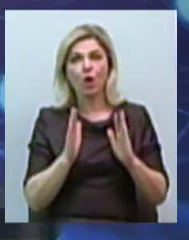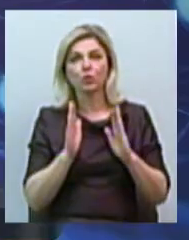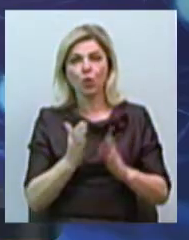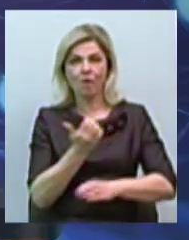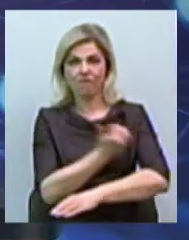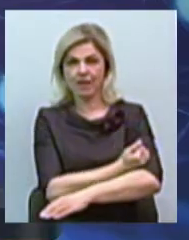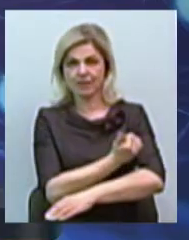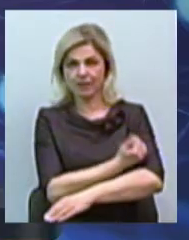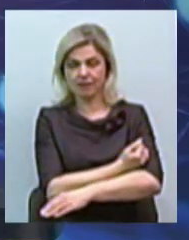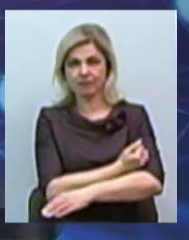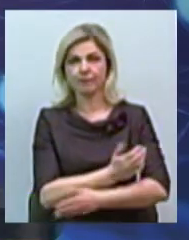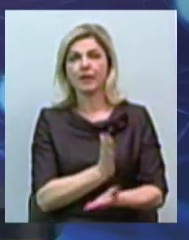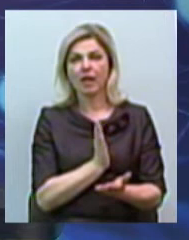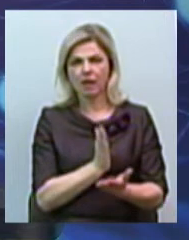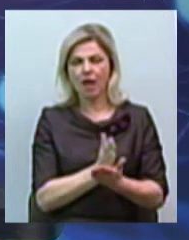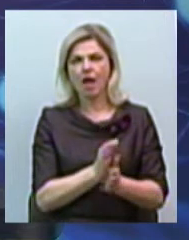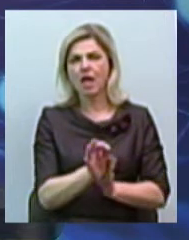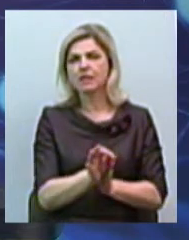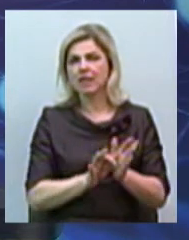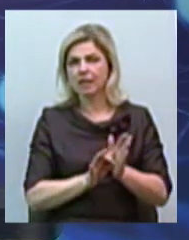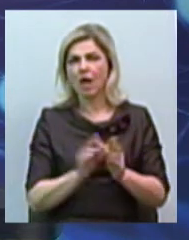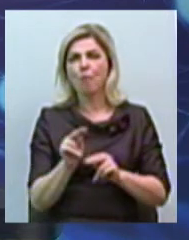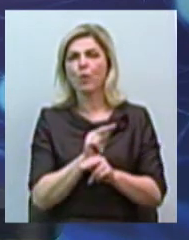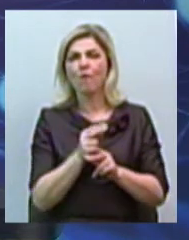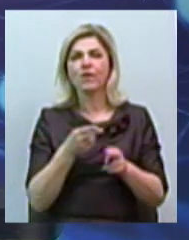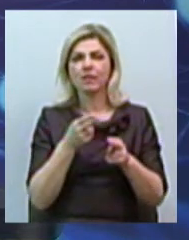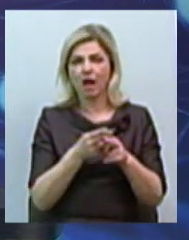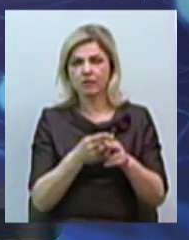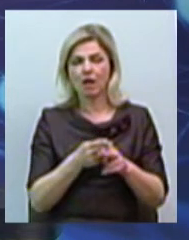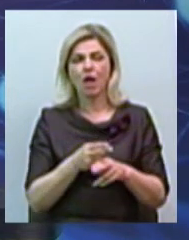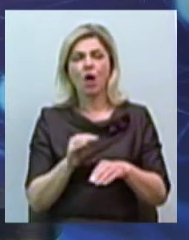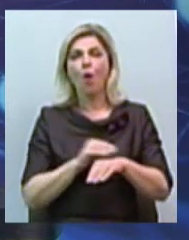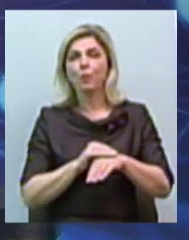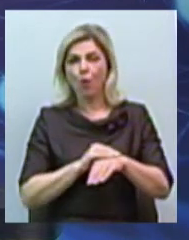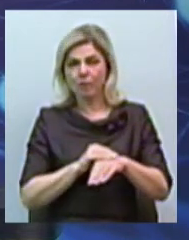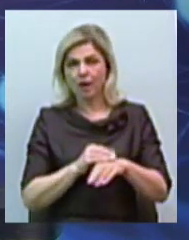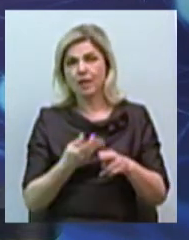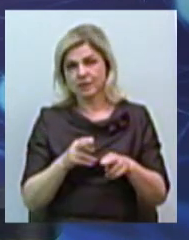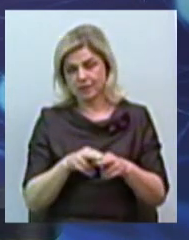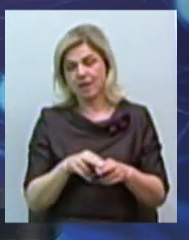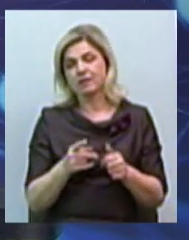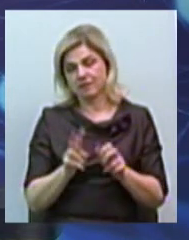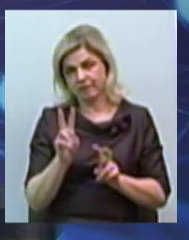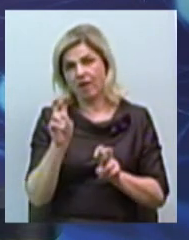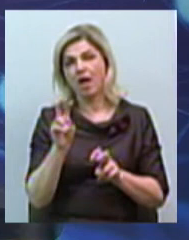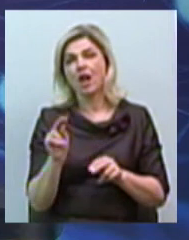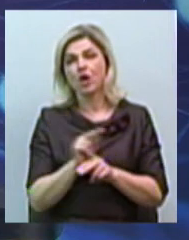Є екстрена профілактика, це обробка рани. Це і є лікування? Це є і надання медичної